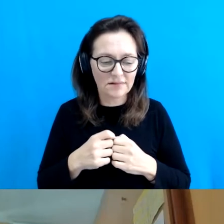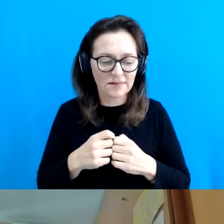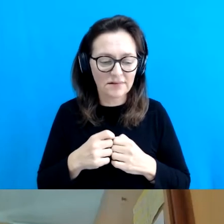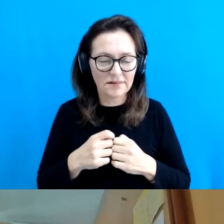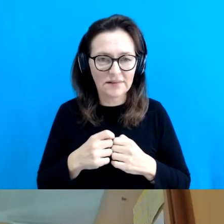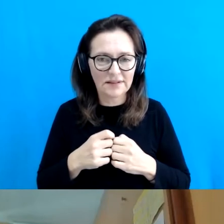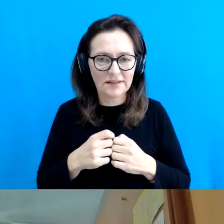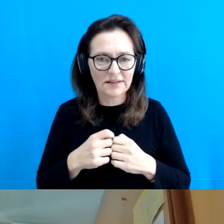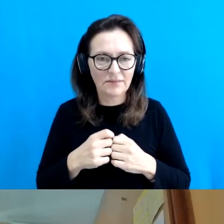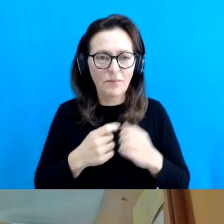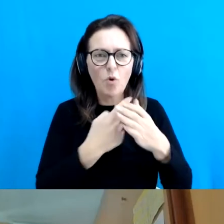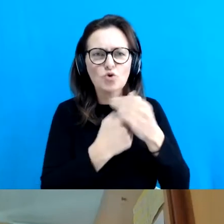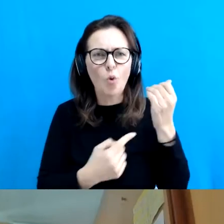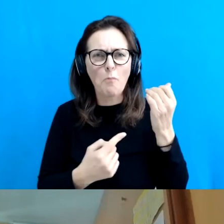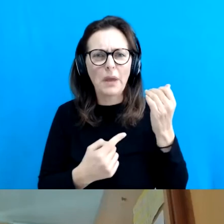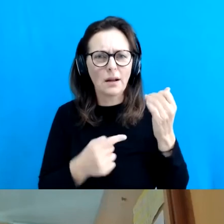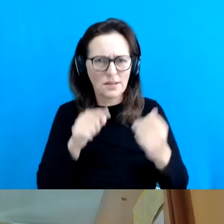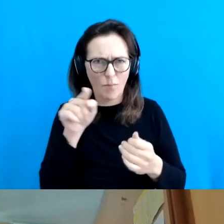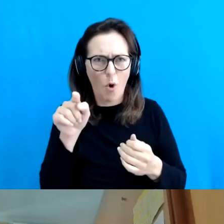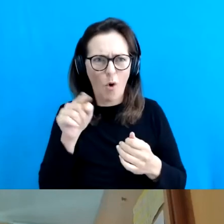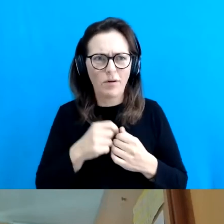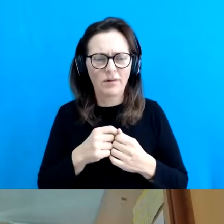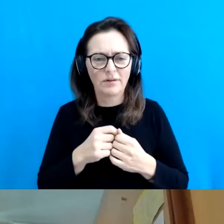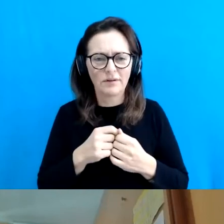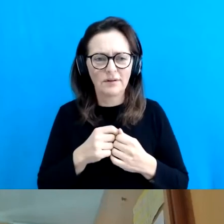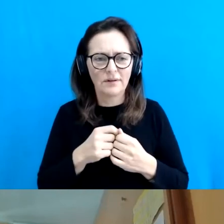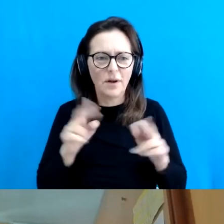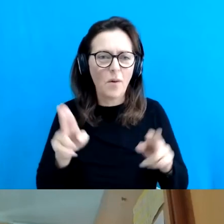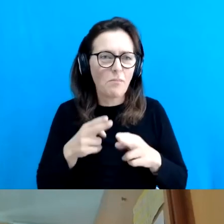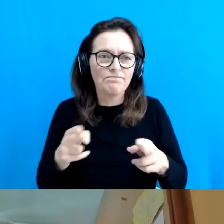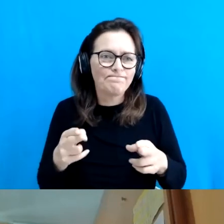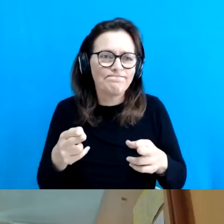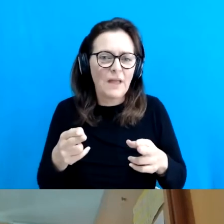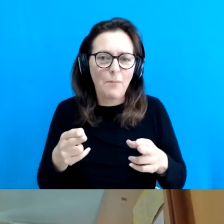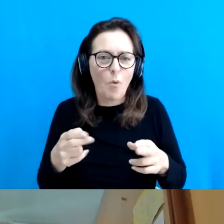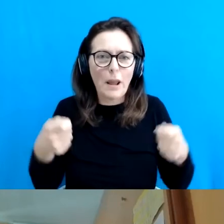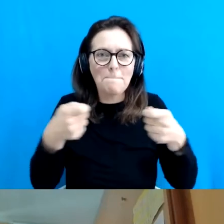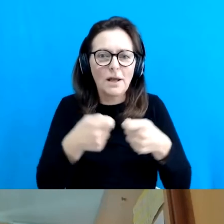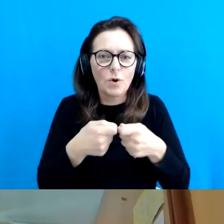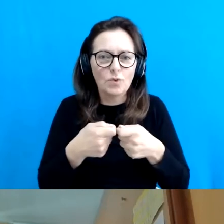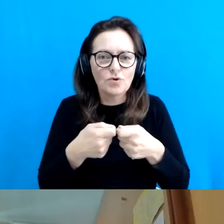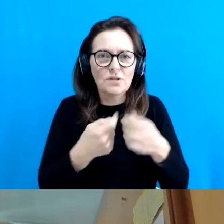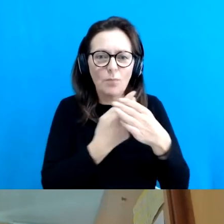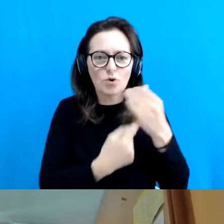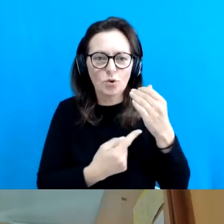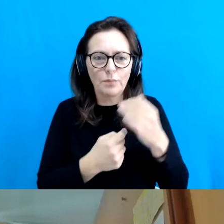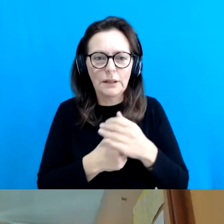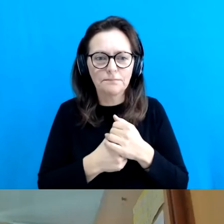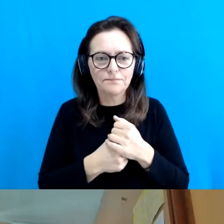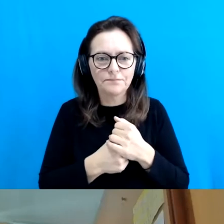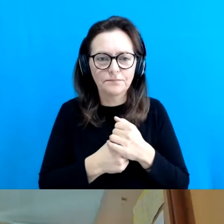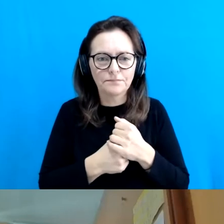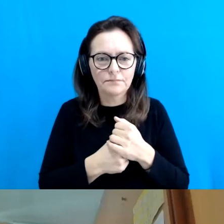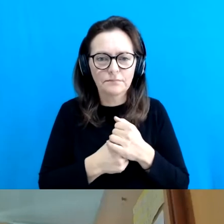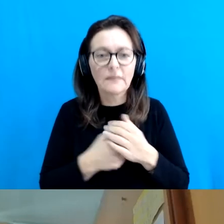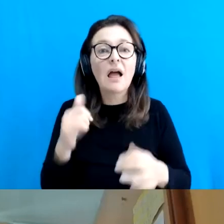Dobro, mogoče... Zgubili smo jo, zgleda. Ja, mogoče se ne more takoj priključiti. V letu